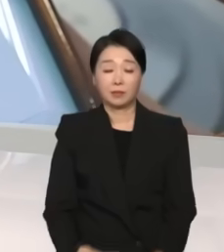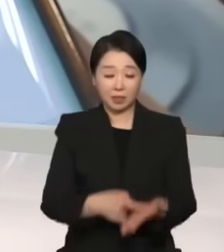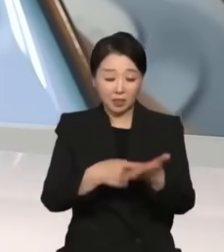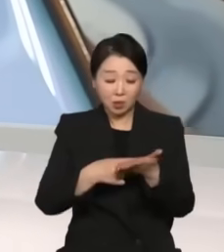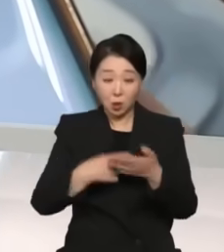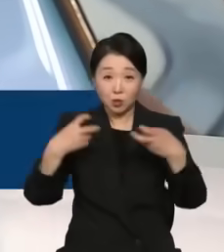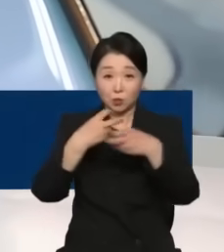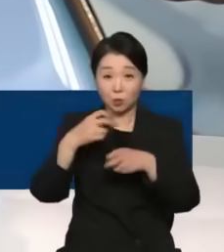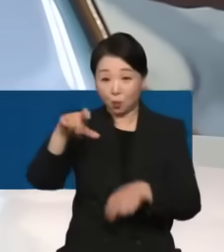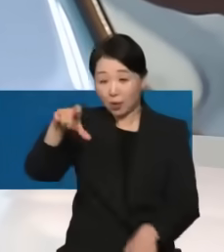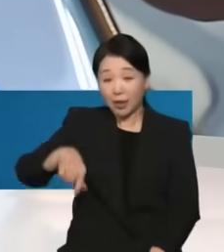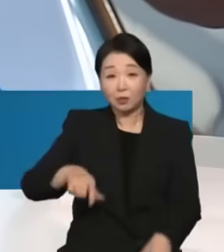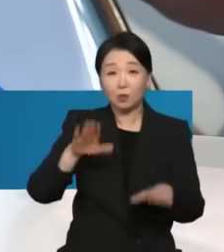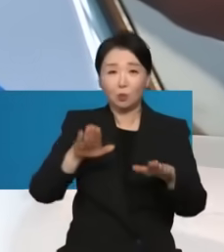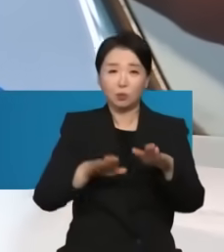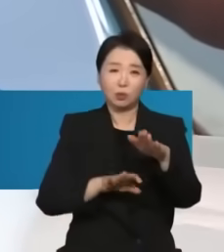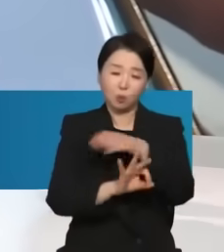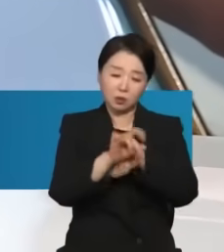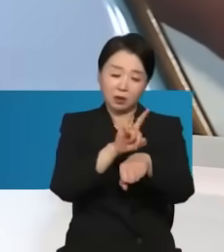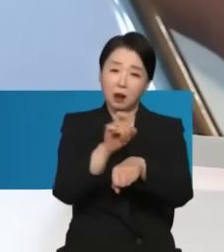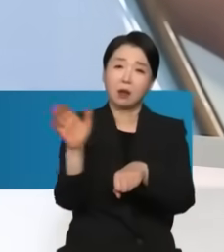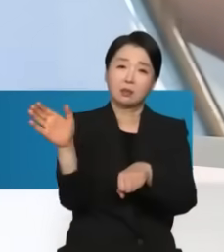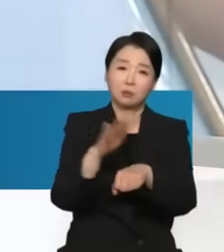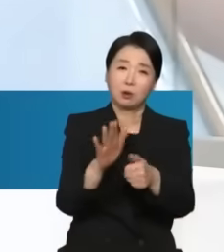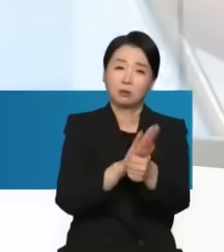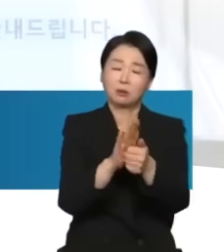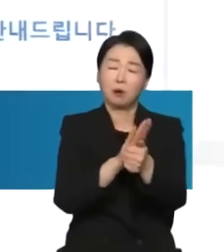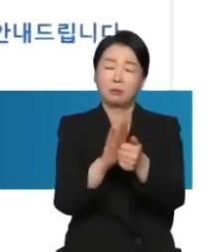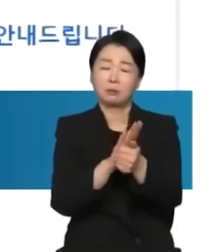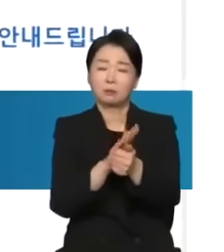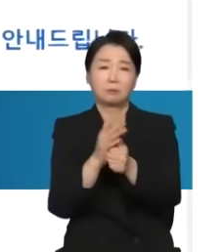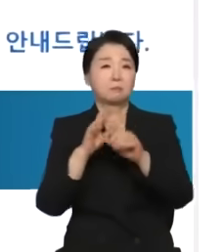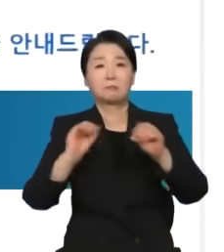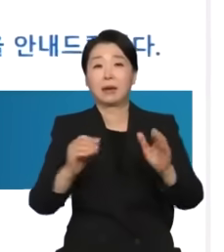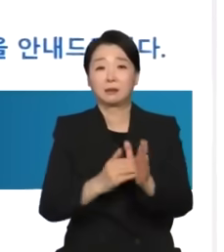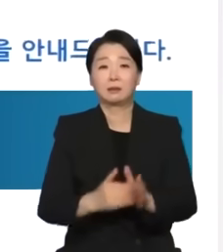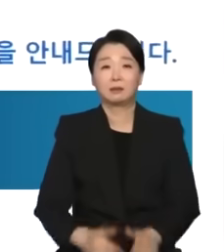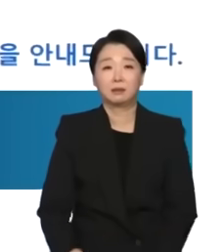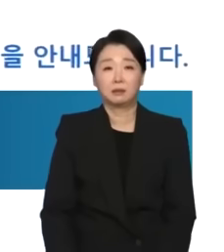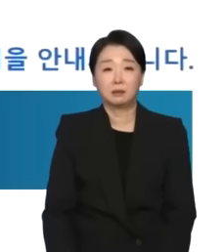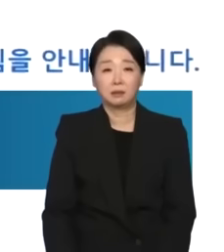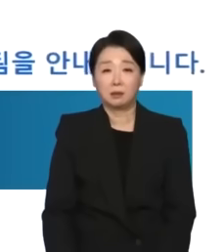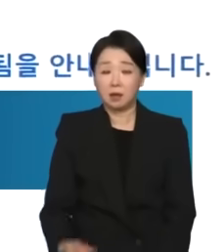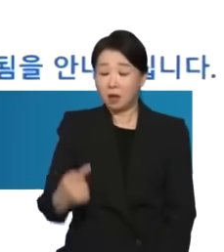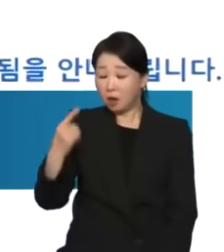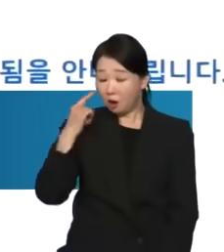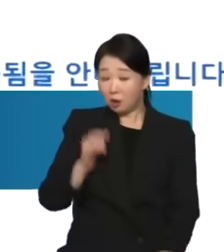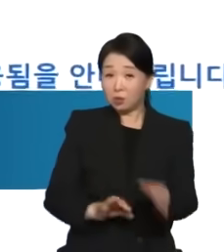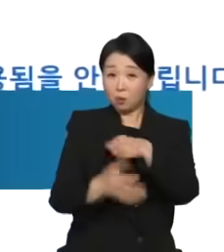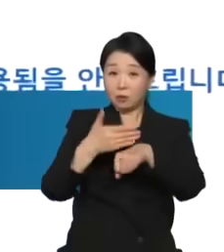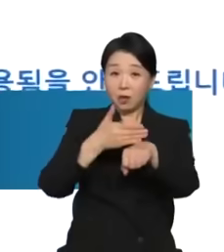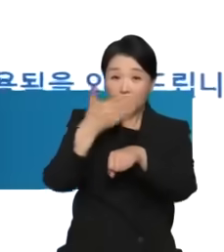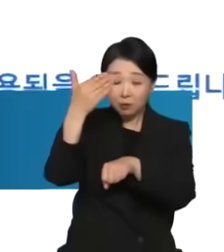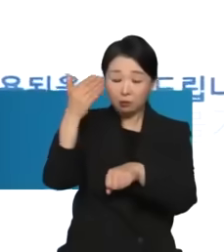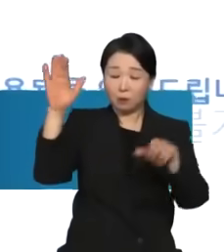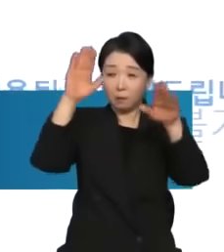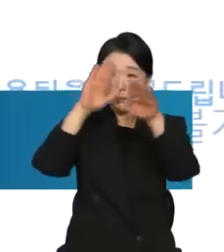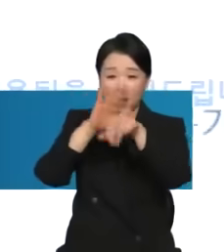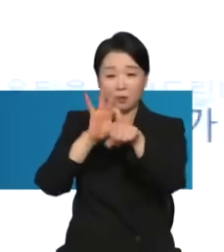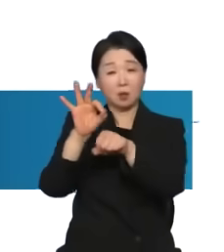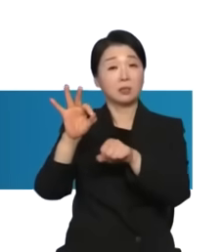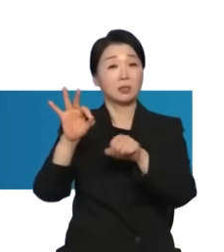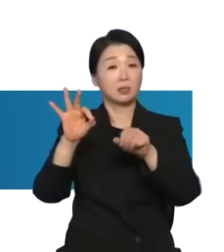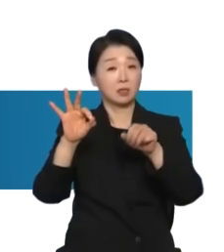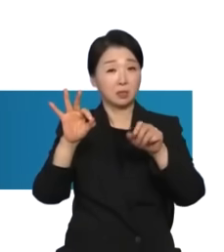알뜰 교통카드가 오늘 오전 11시쯤부터 서비스 이용이 다시 중단됐습니다. 어제 오전 9시부터 밤 10시